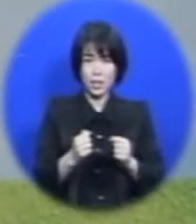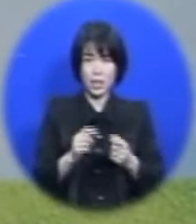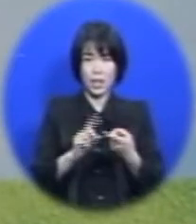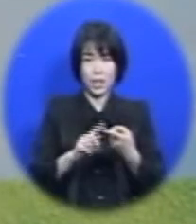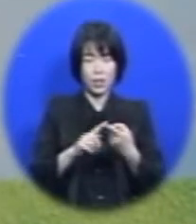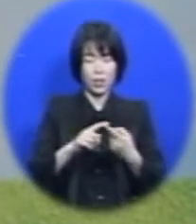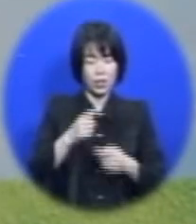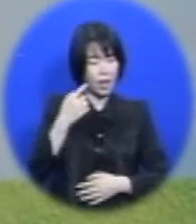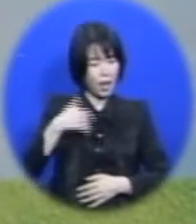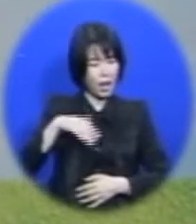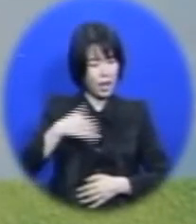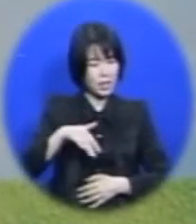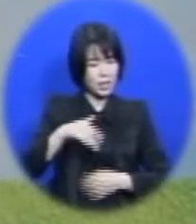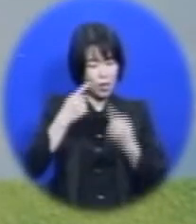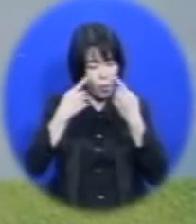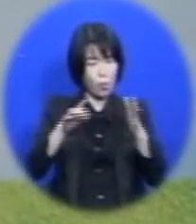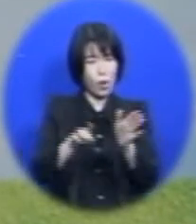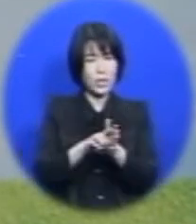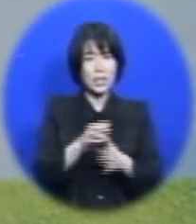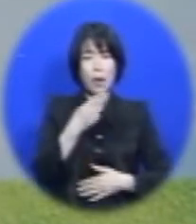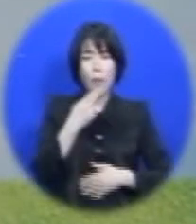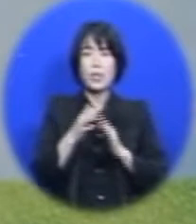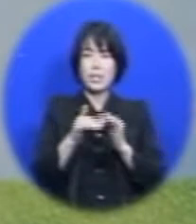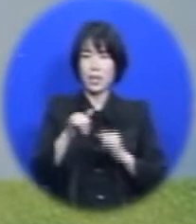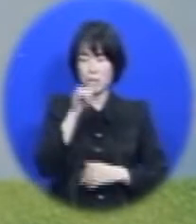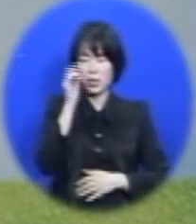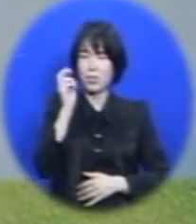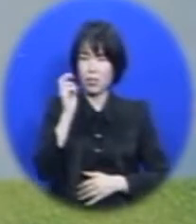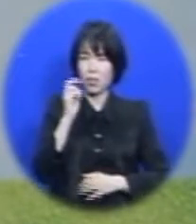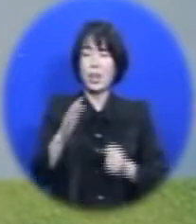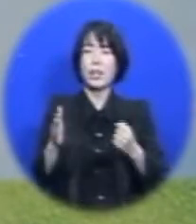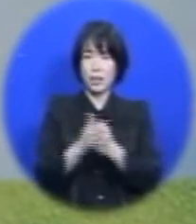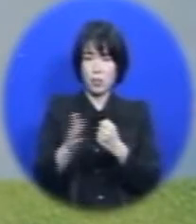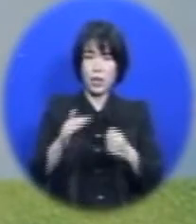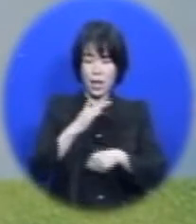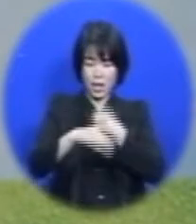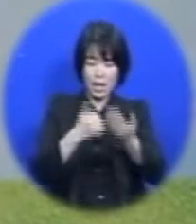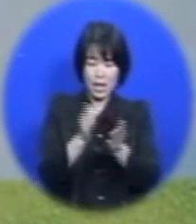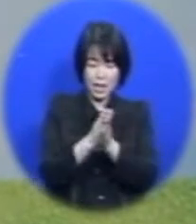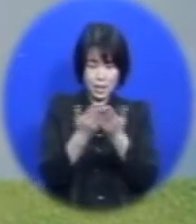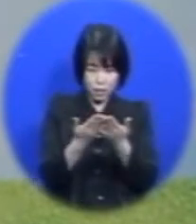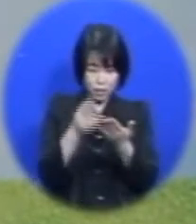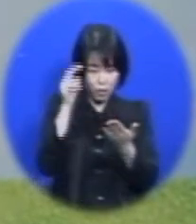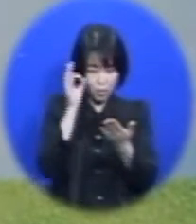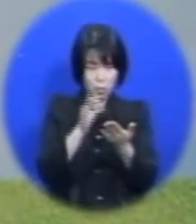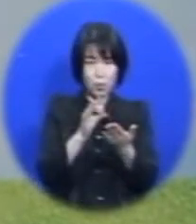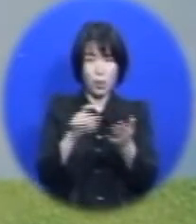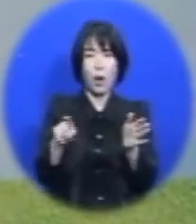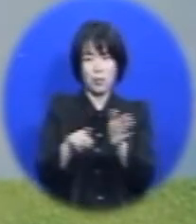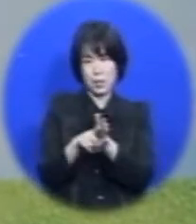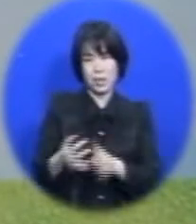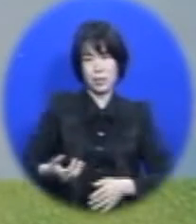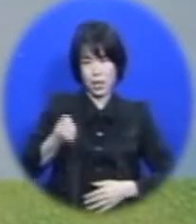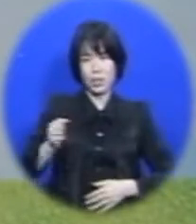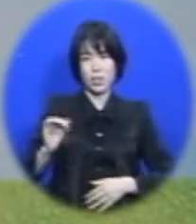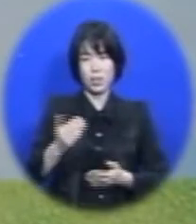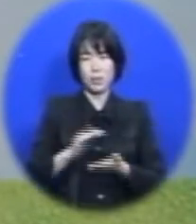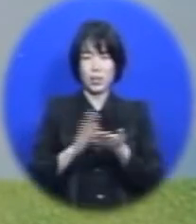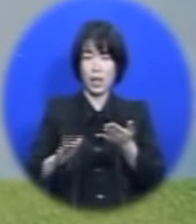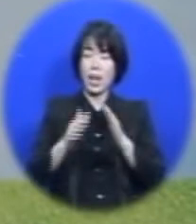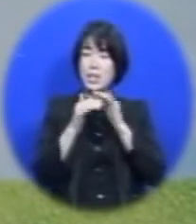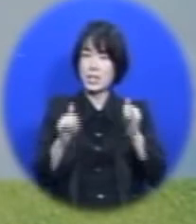아직도 확신이 안 드시는 분이 있으실 겁니다. 그래서 성경을 보시고 믿음을 가지셔야 되는 거예요. 사람이